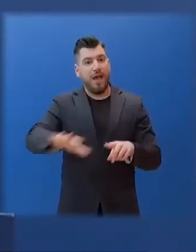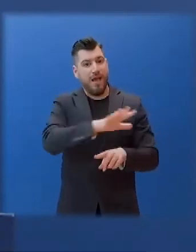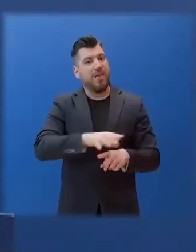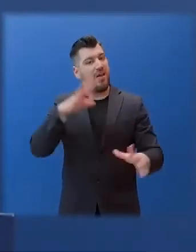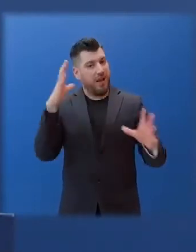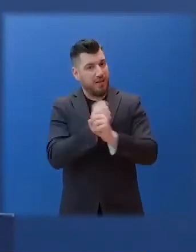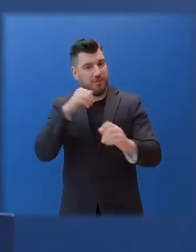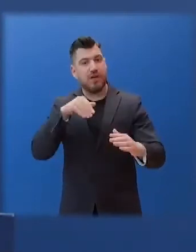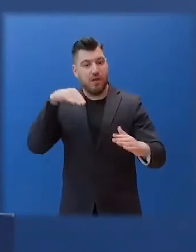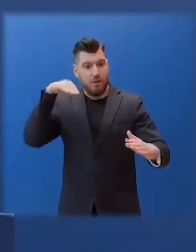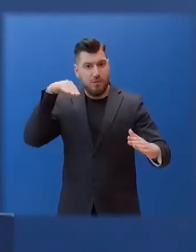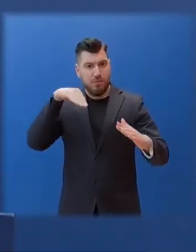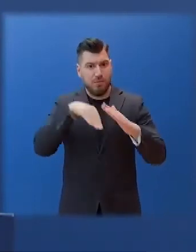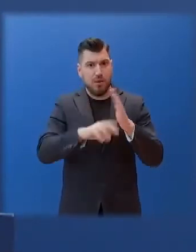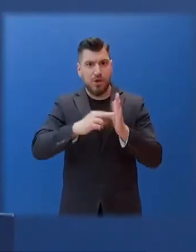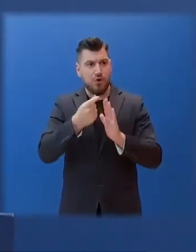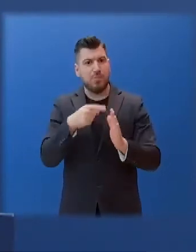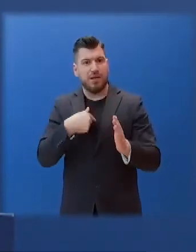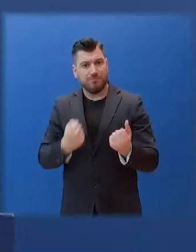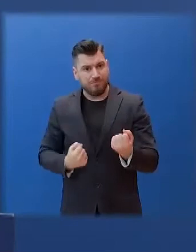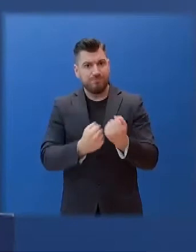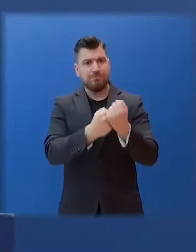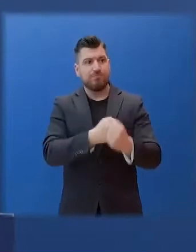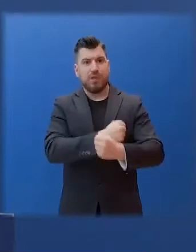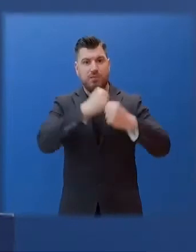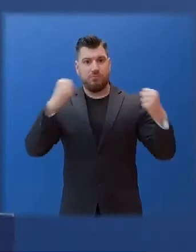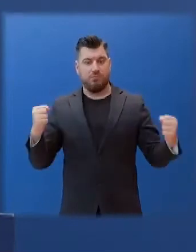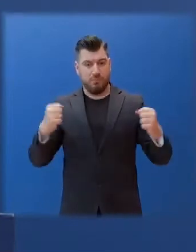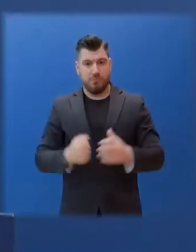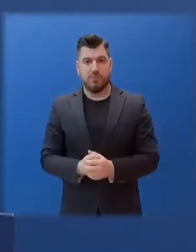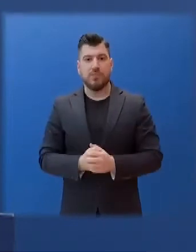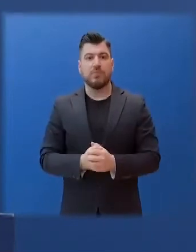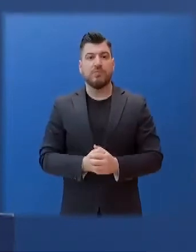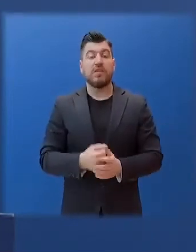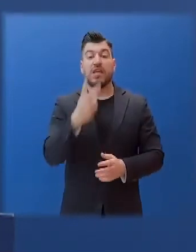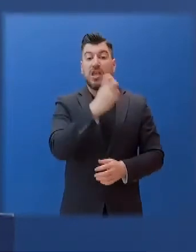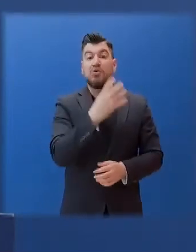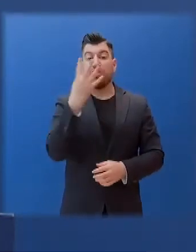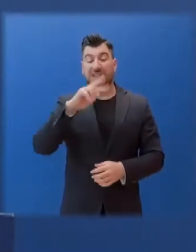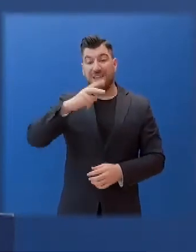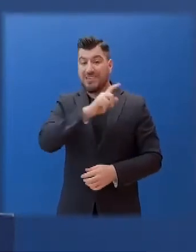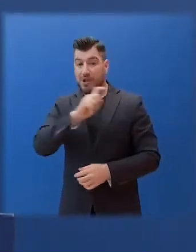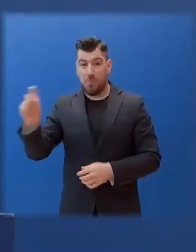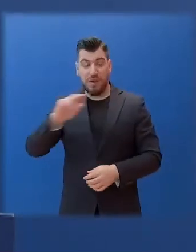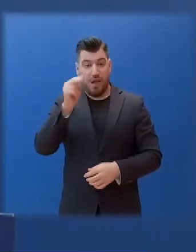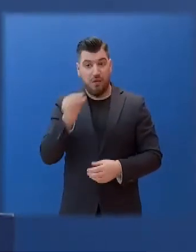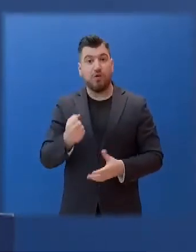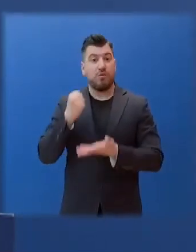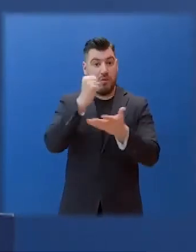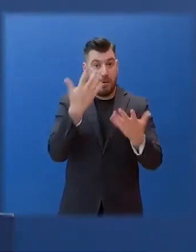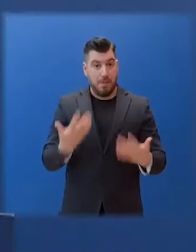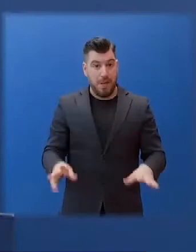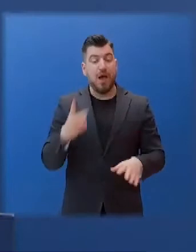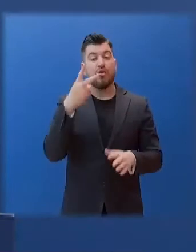την ύφεση και να στηρίξει την απασχόληση. Διατέθηκαν για το σκοπό αυτό περίπου 24 δις ευρώ το 2020